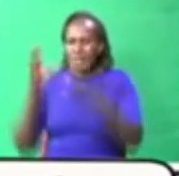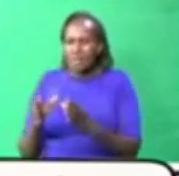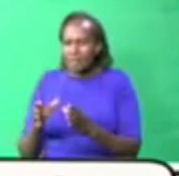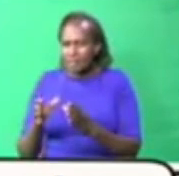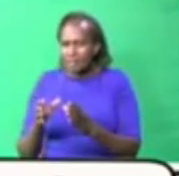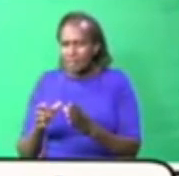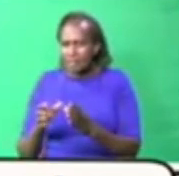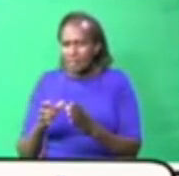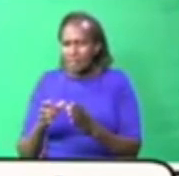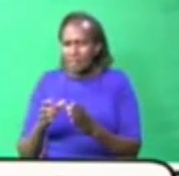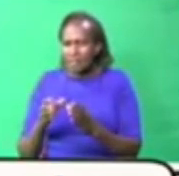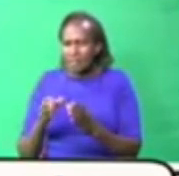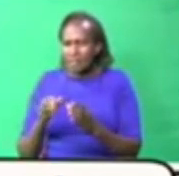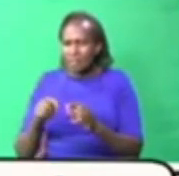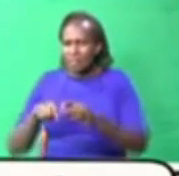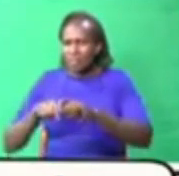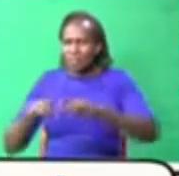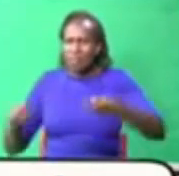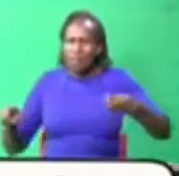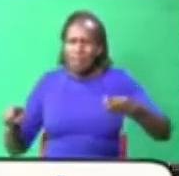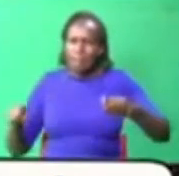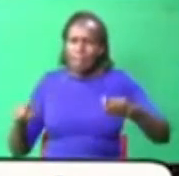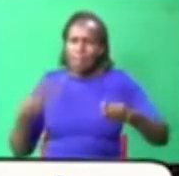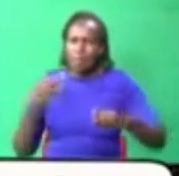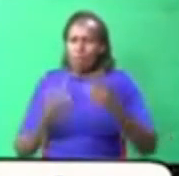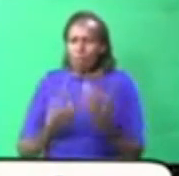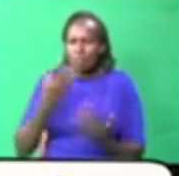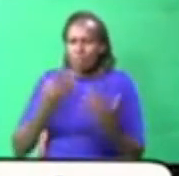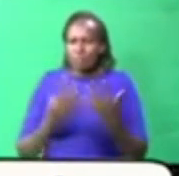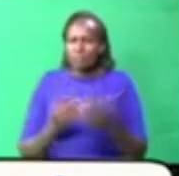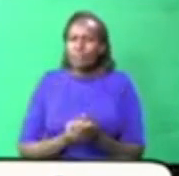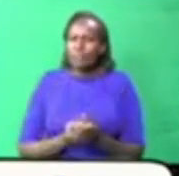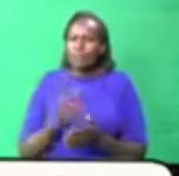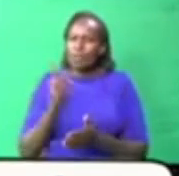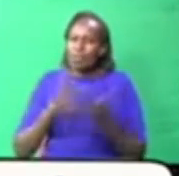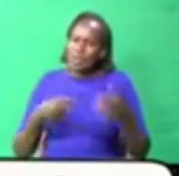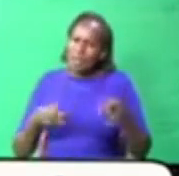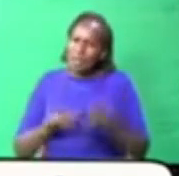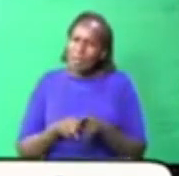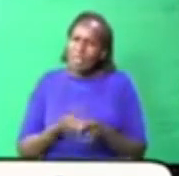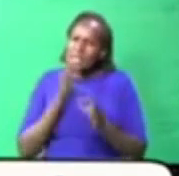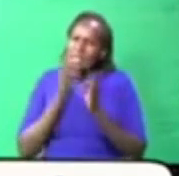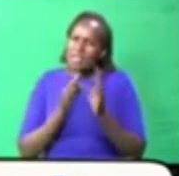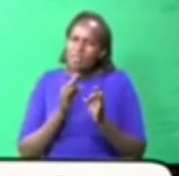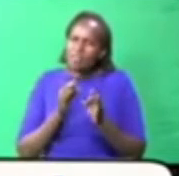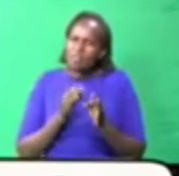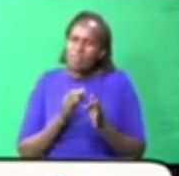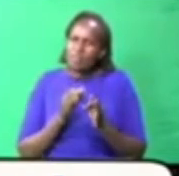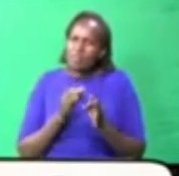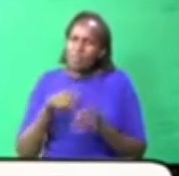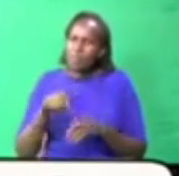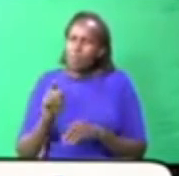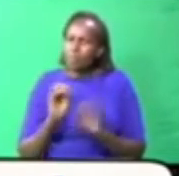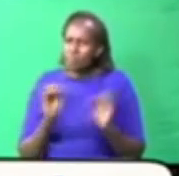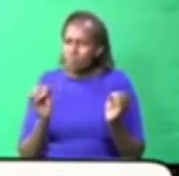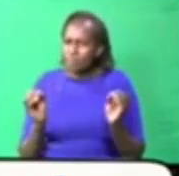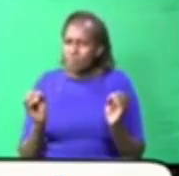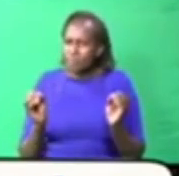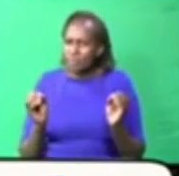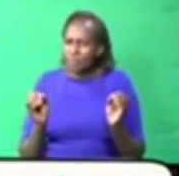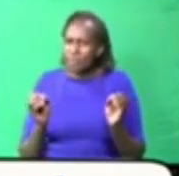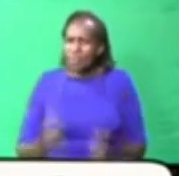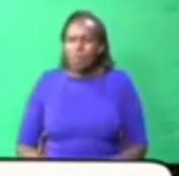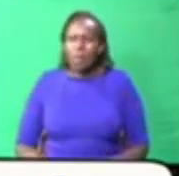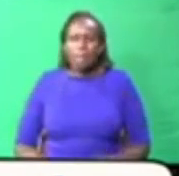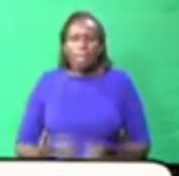kwa the burner. Let me tell you what could have happened if I could not have heard that voice. Kugelipuka